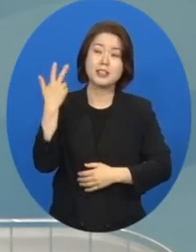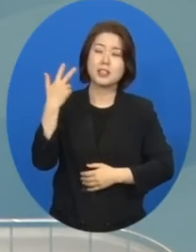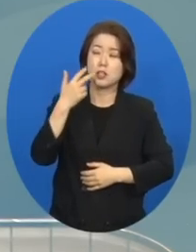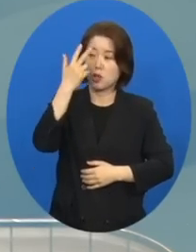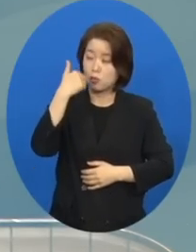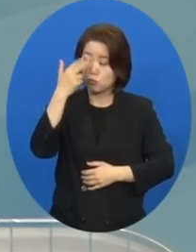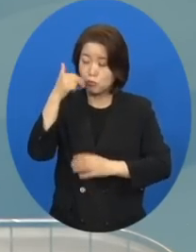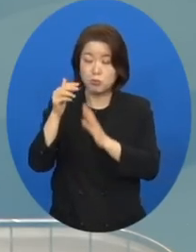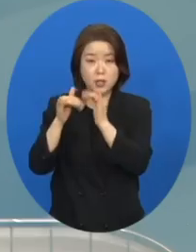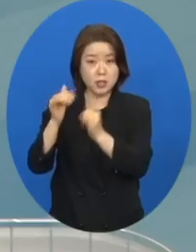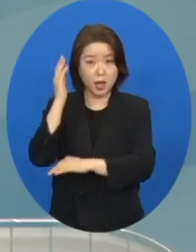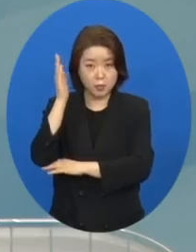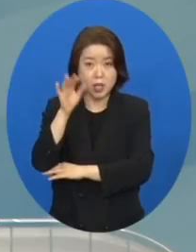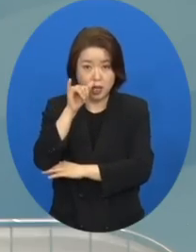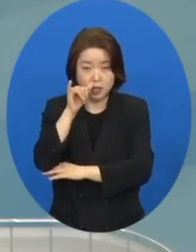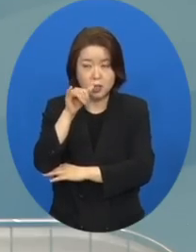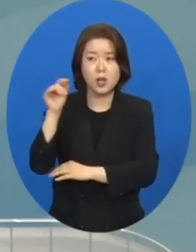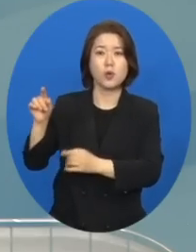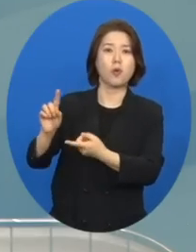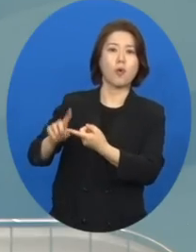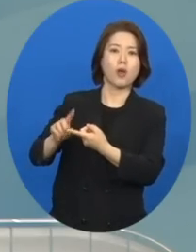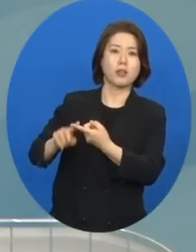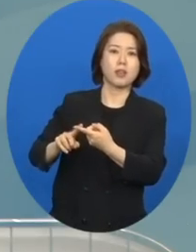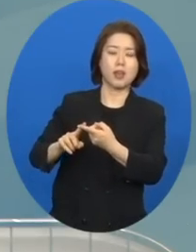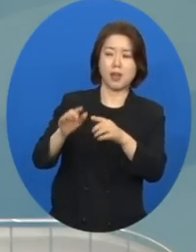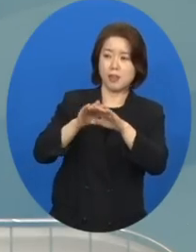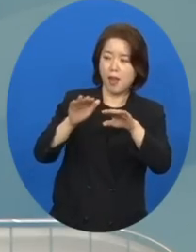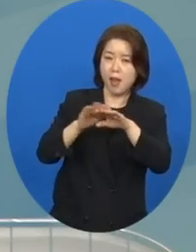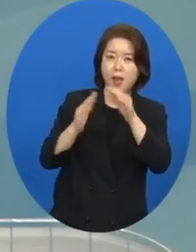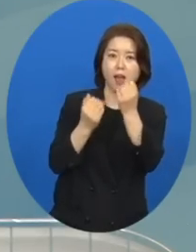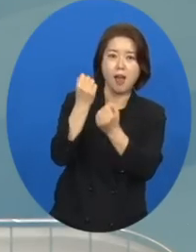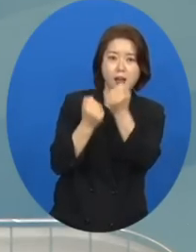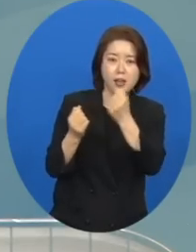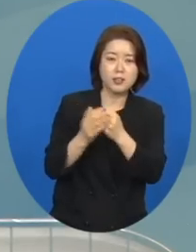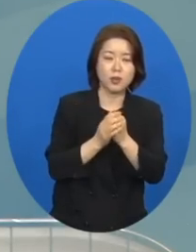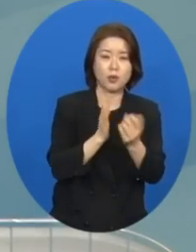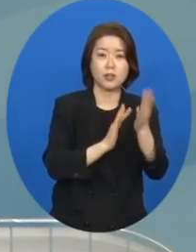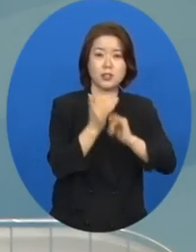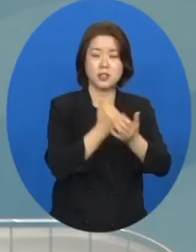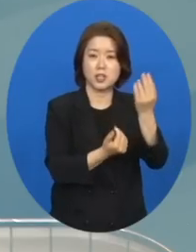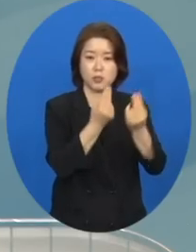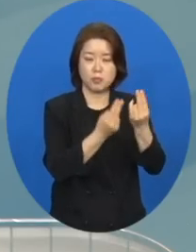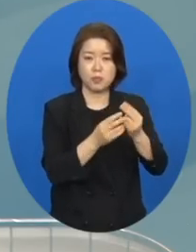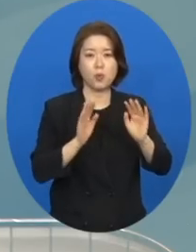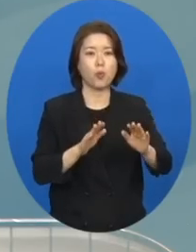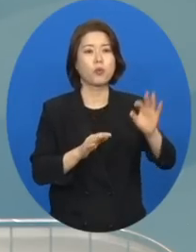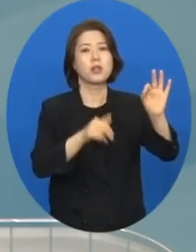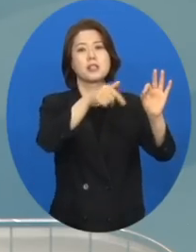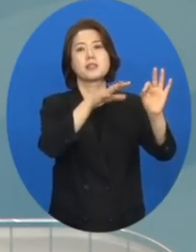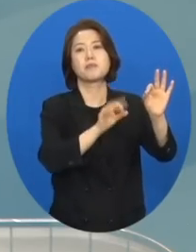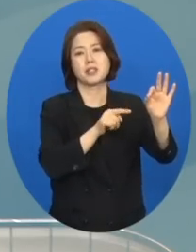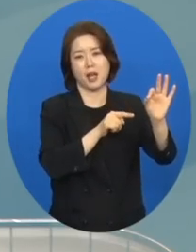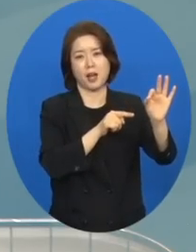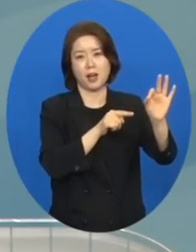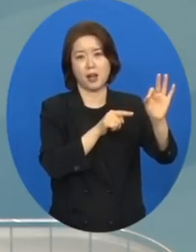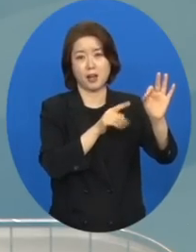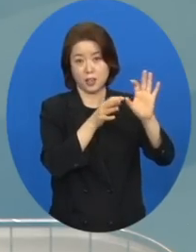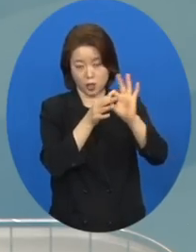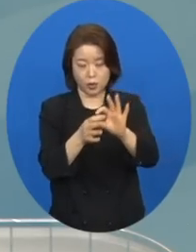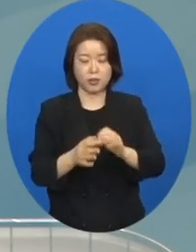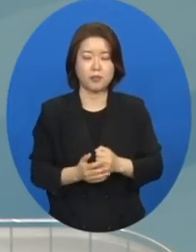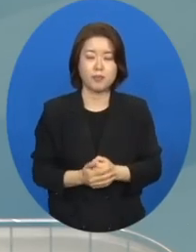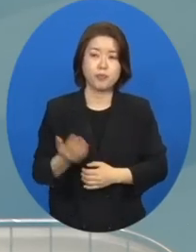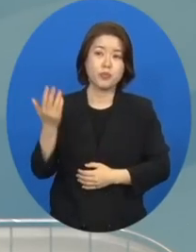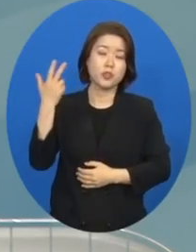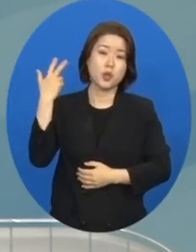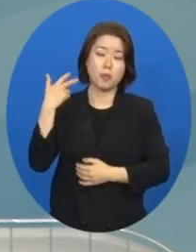말씀드렸죠 거기에 대한 해석과 예수 및 기류가 오늘 10장 이에요 그래서 예수님은 구장에 이어서